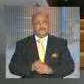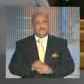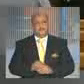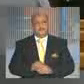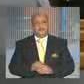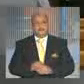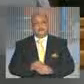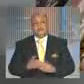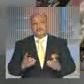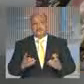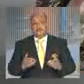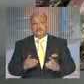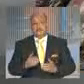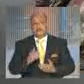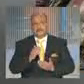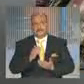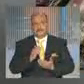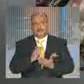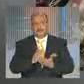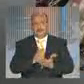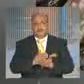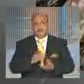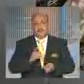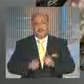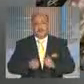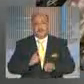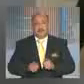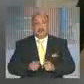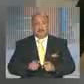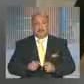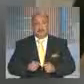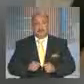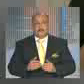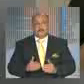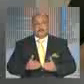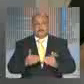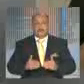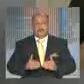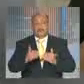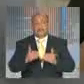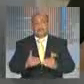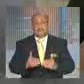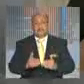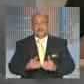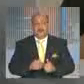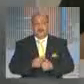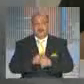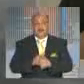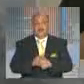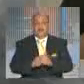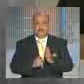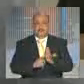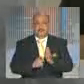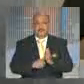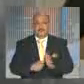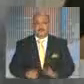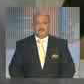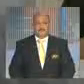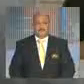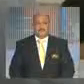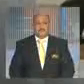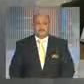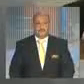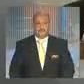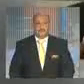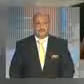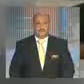لا تزال غير جاهزة للفصل. فيه بعض الطلبات التحضيرية، لأن في الواقع قلناها